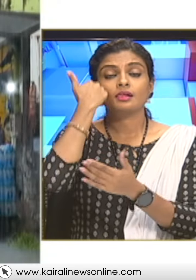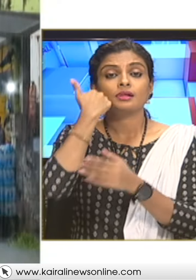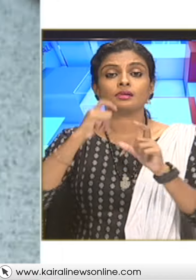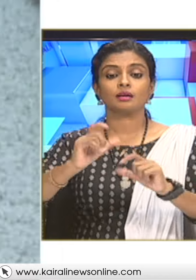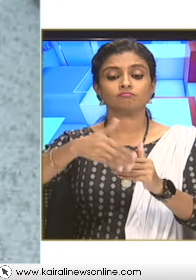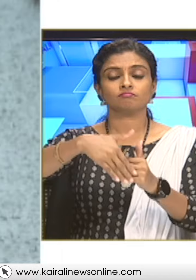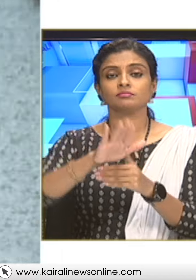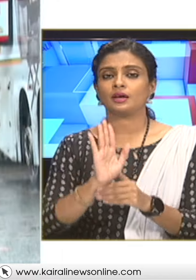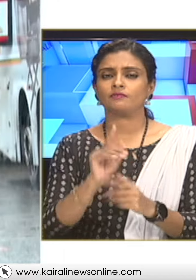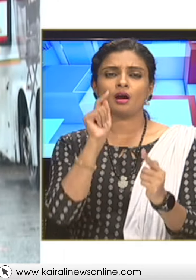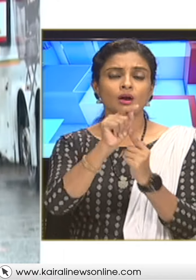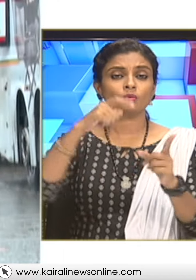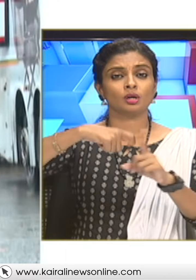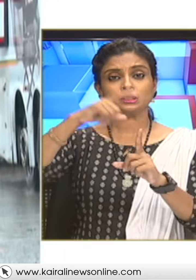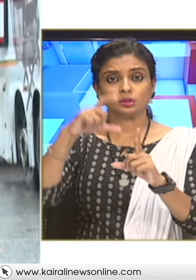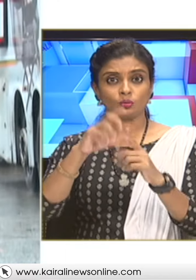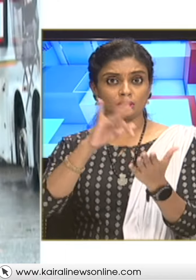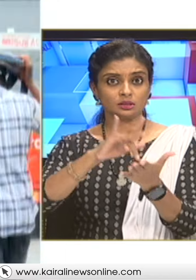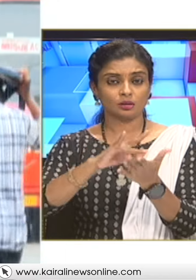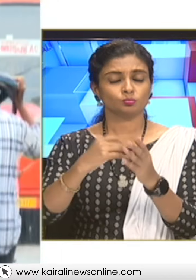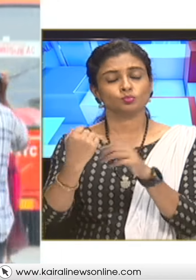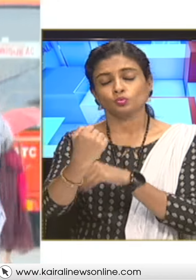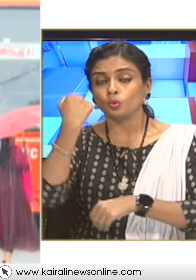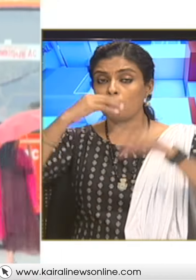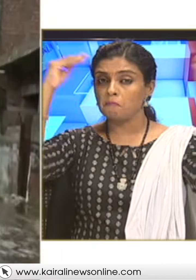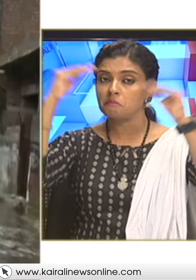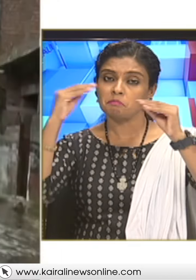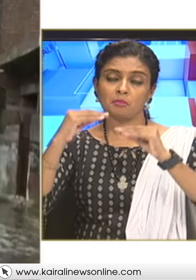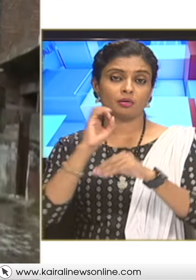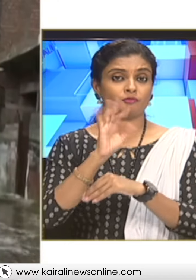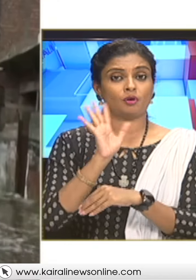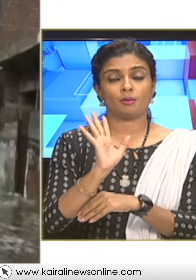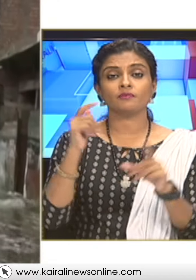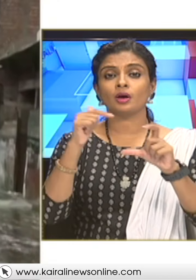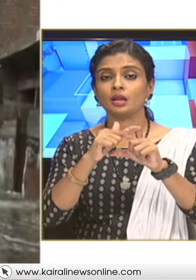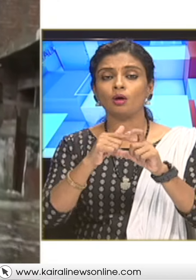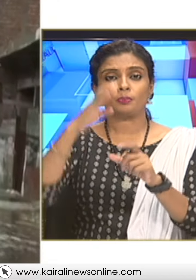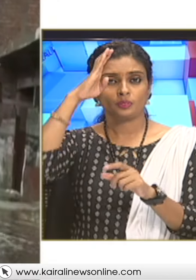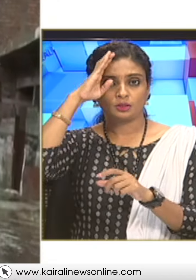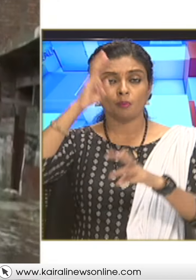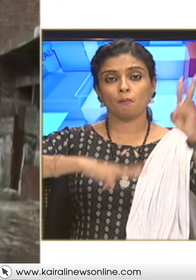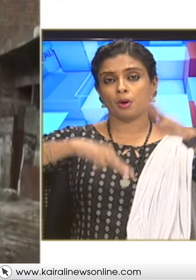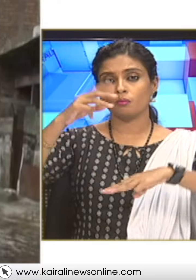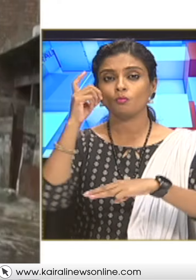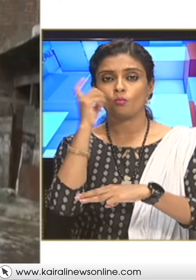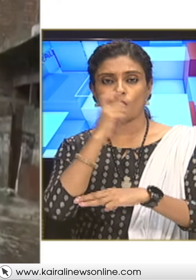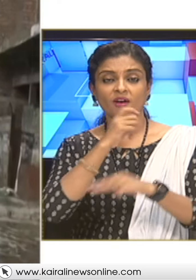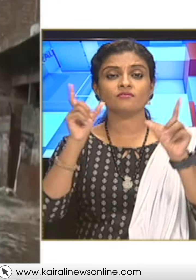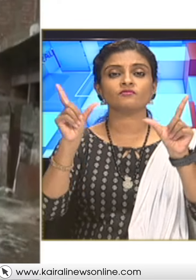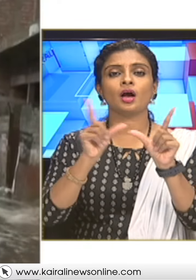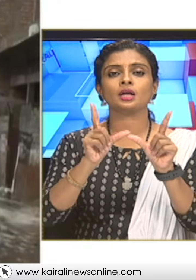തുടരുകയാണ് കണ്ണൂർ കാസർഗോഡ് ജില്ലകളിലാണ് അതിശക്തമായ മഴ മുന്നറിയിപ്പുള്ളത് എറണാകുളം തൃശ്ശൂർ മലപ്പുറം കോഴിക്കോട് വയനാട്